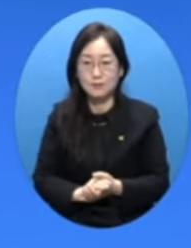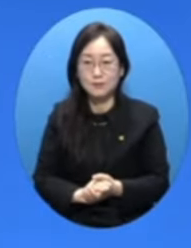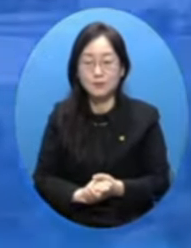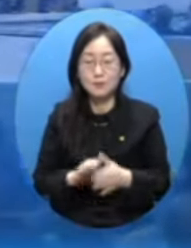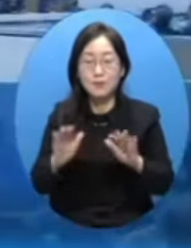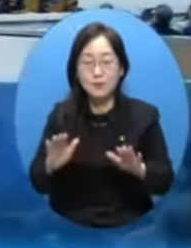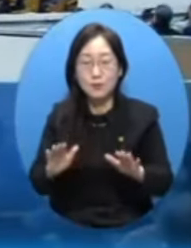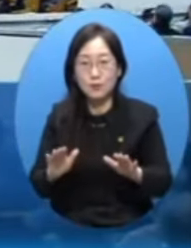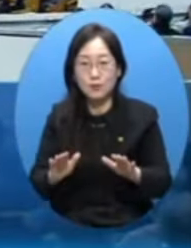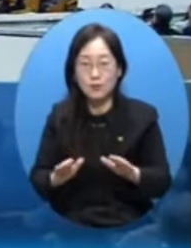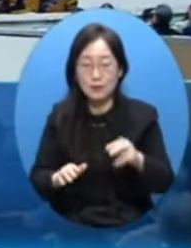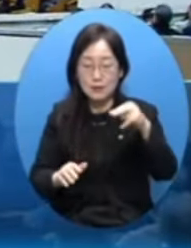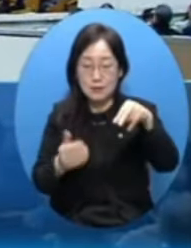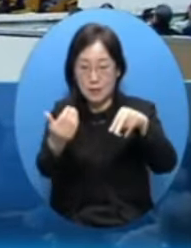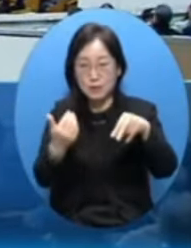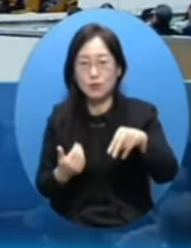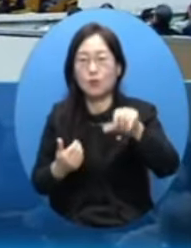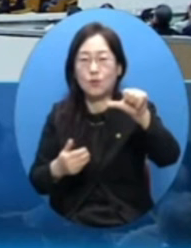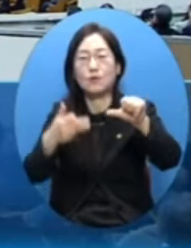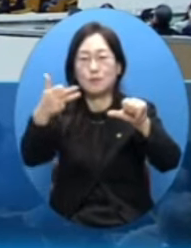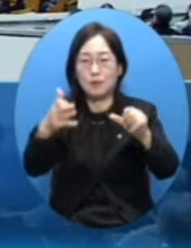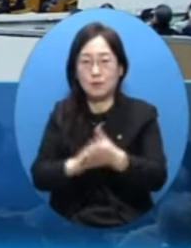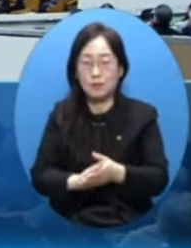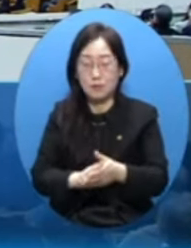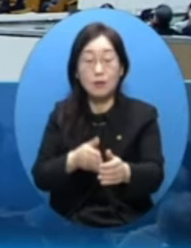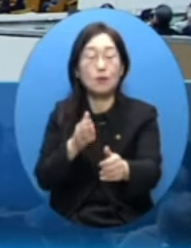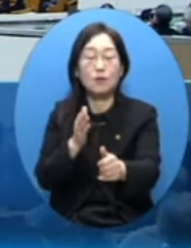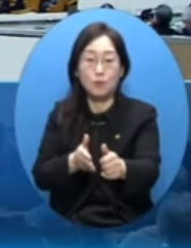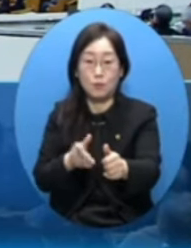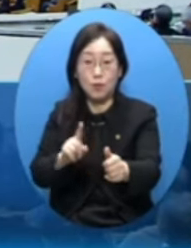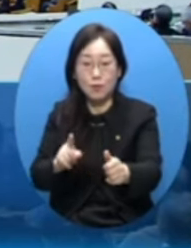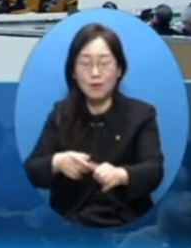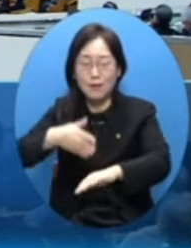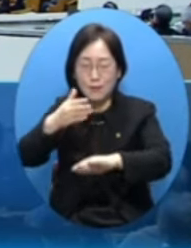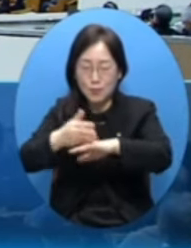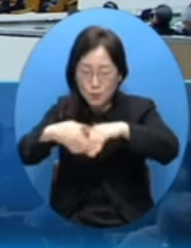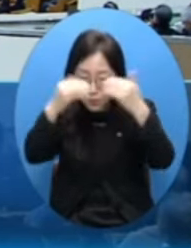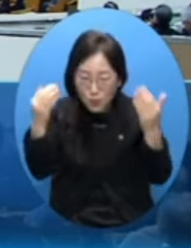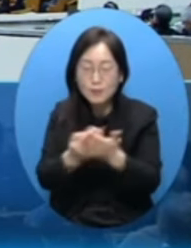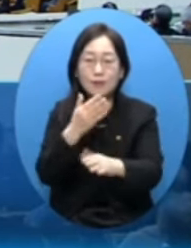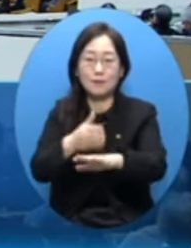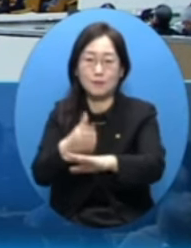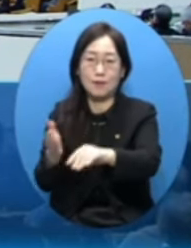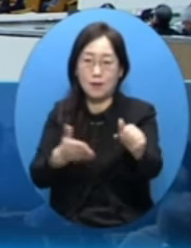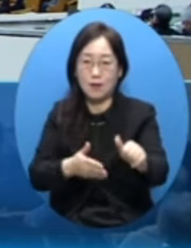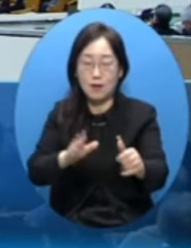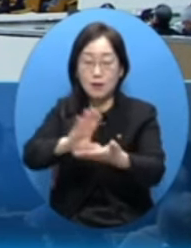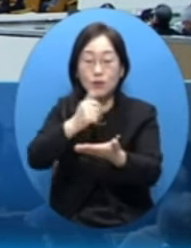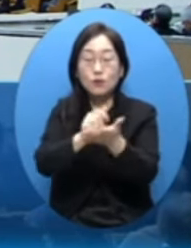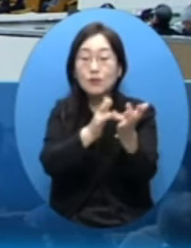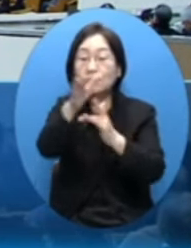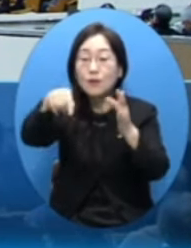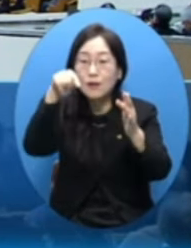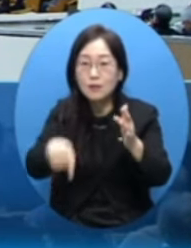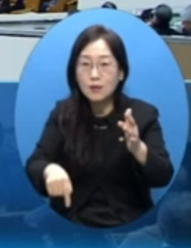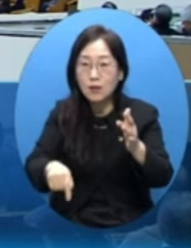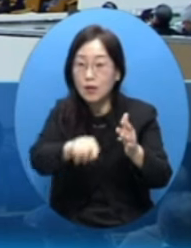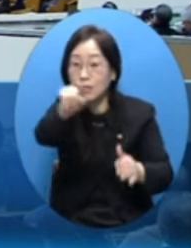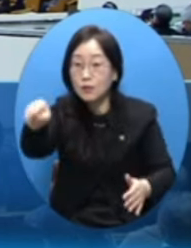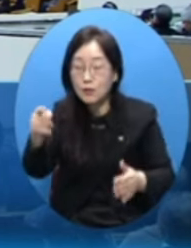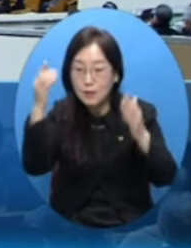데살로니가 전서 5장 18절에 이와 같이 권면합니다. 범사에 감사하라. 이것이 그리스도 예수 안에서 너희를 향하신